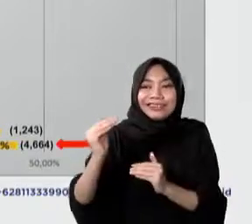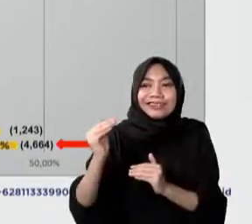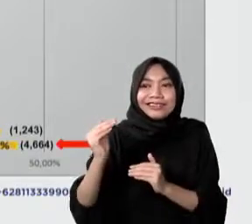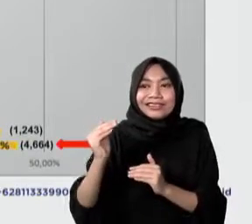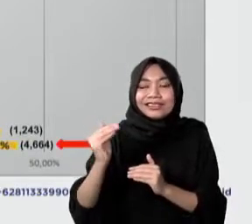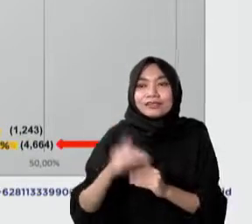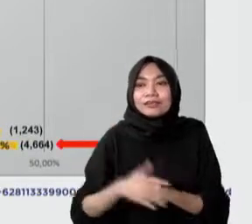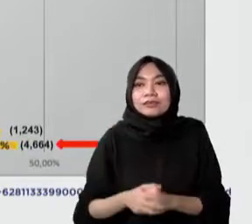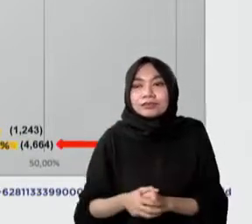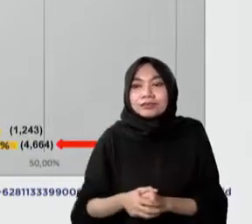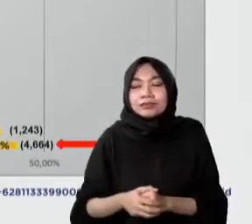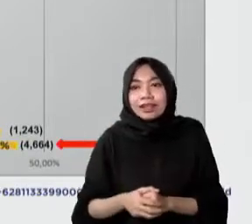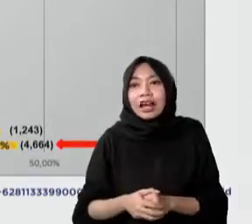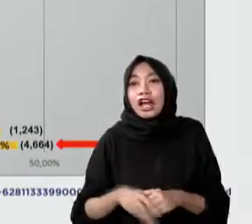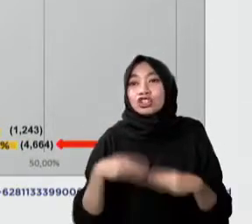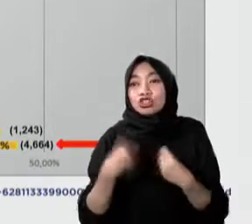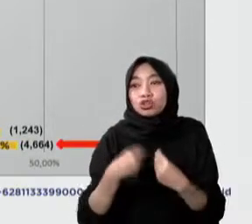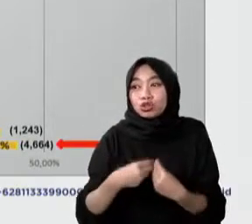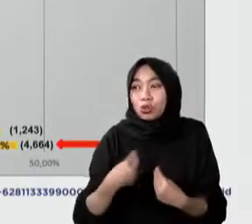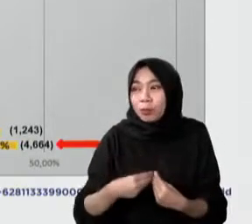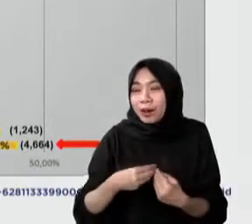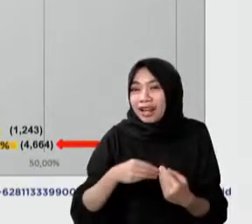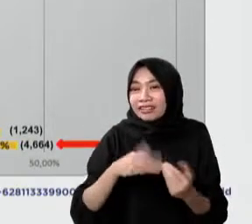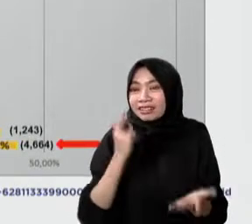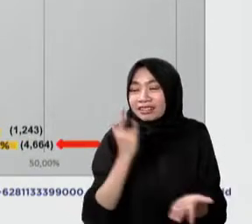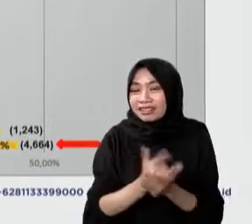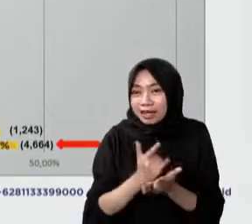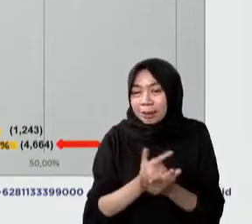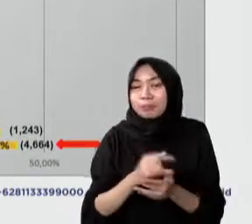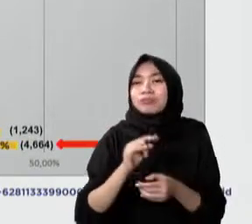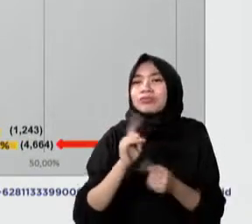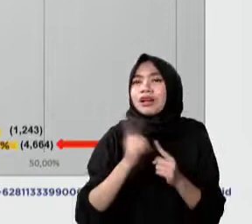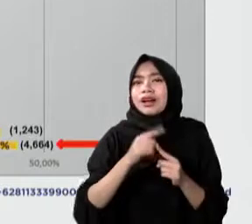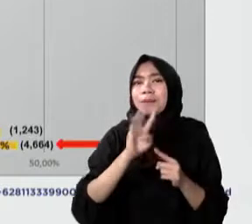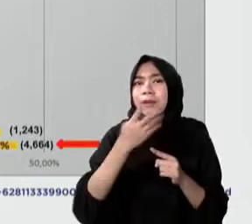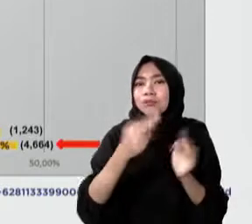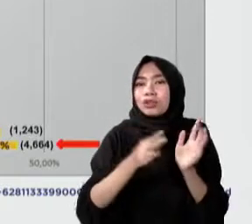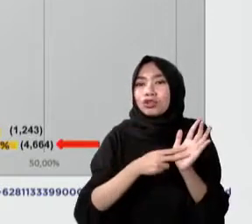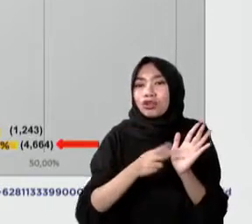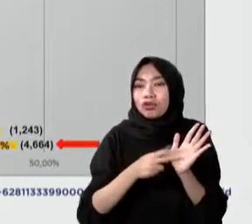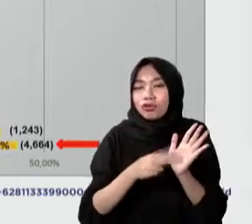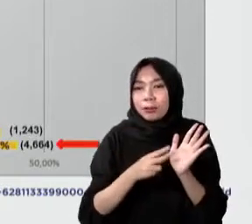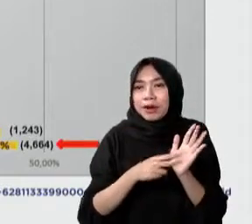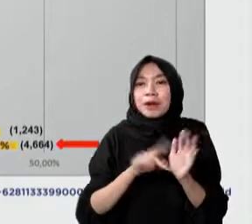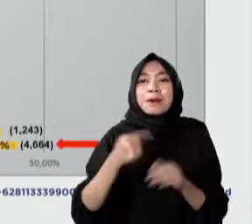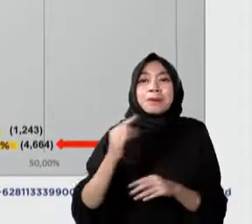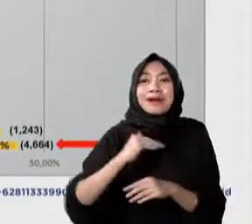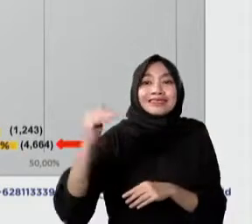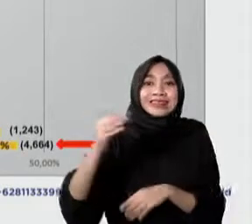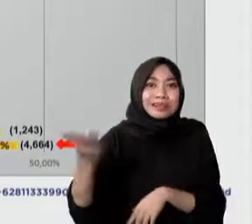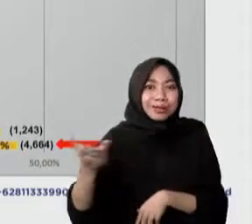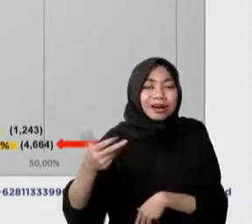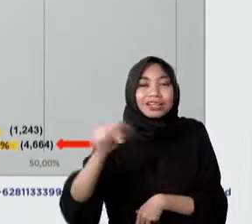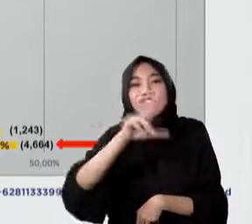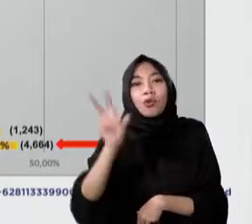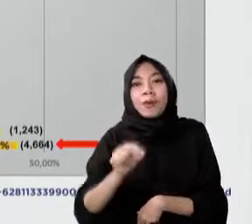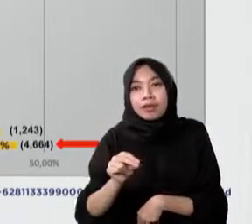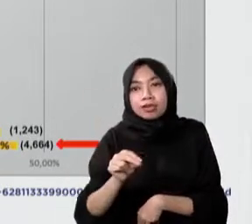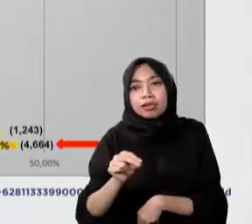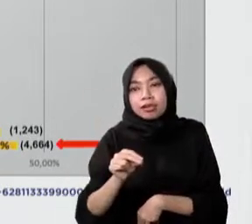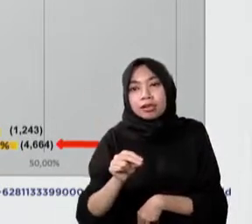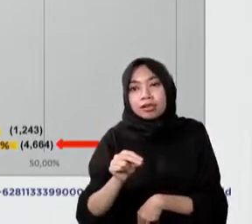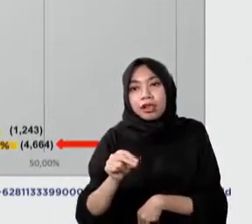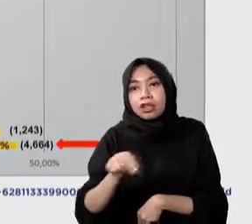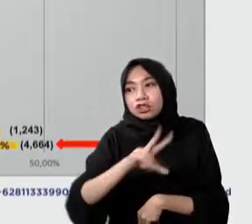di sini kita lihat secara jumlah absolut, tertingginya itu ternyata per tanggal 14 November, paling tinggi itu di Jawa Barat, jumlah